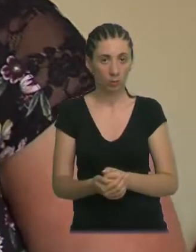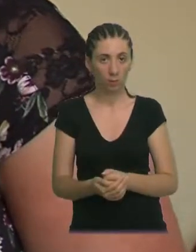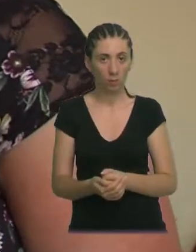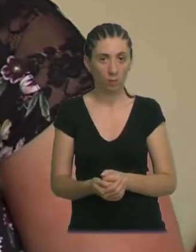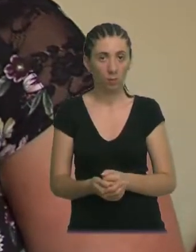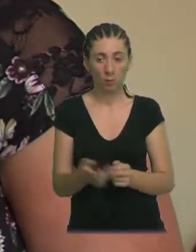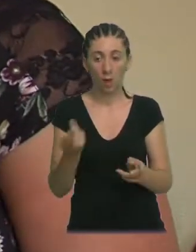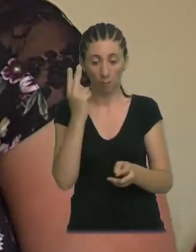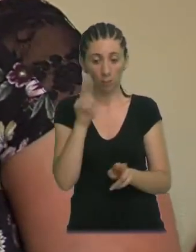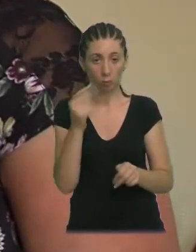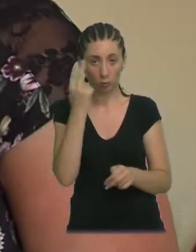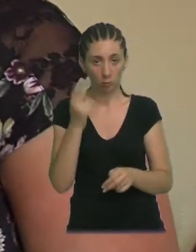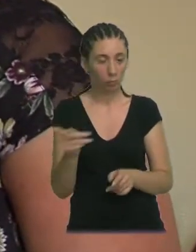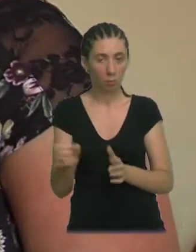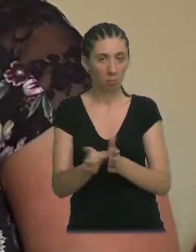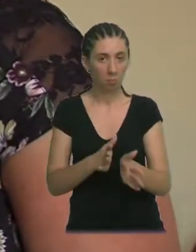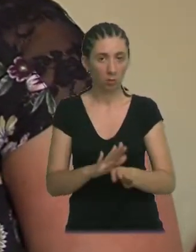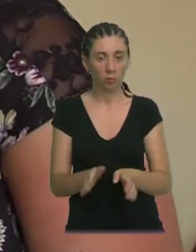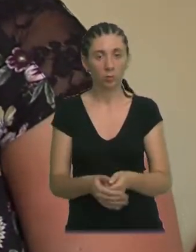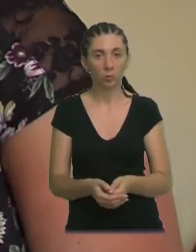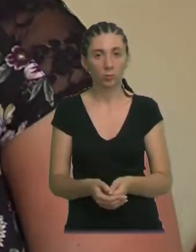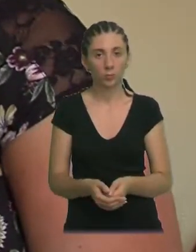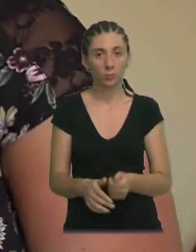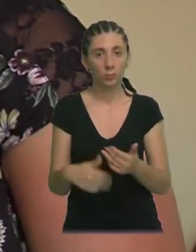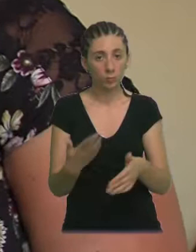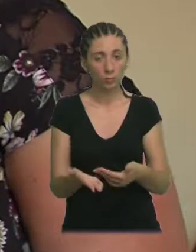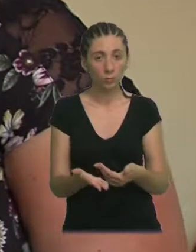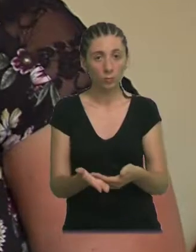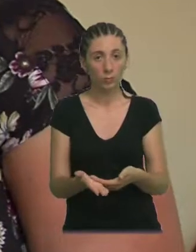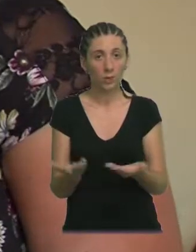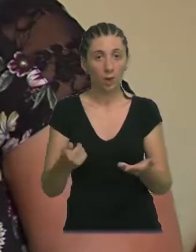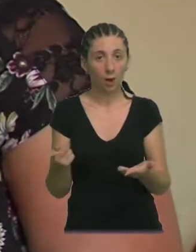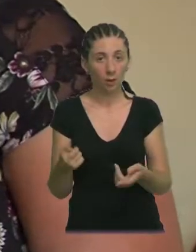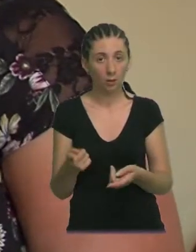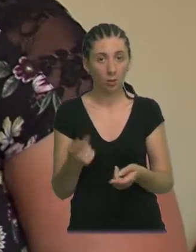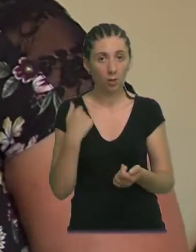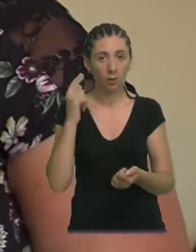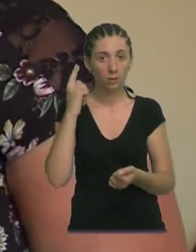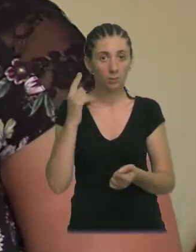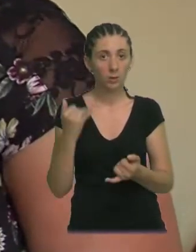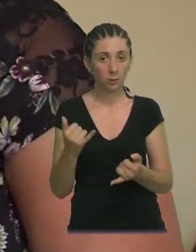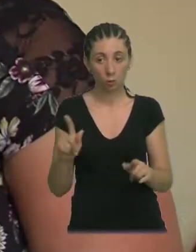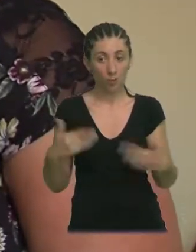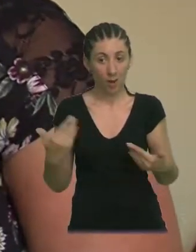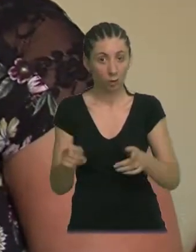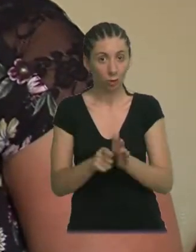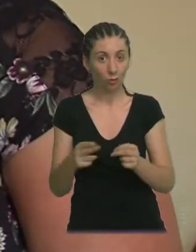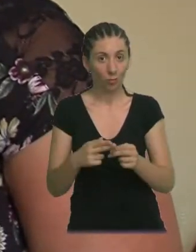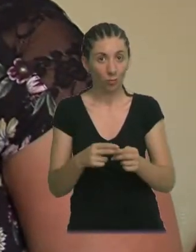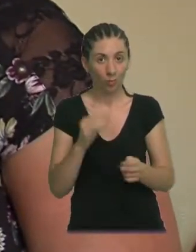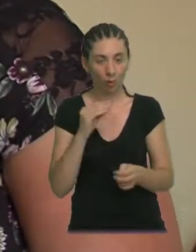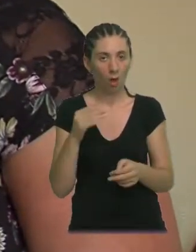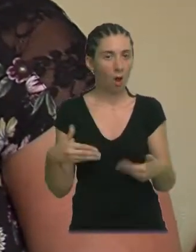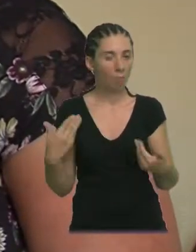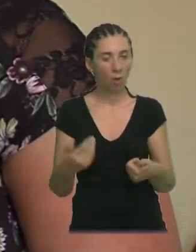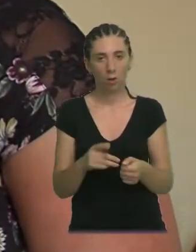razumljivo, ćemo reći ono, da se ju razumije. Jako brzo. I onda velim, kad je ona to, ja sam mislila sad će i ta mlađa krenut, ali